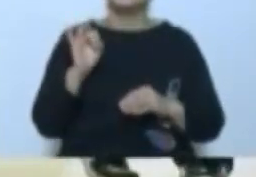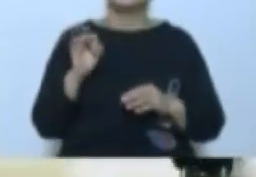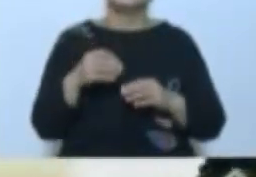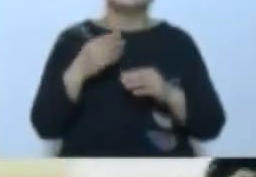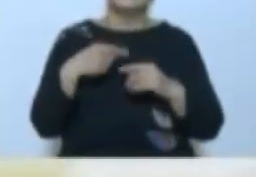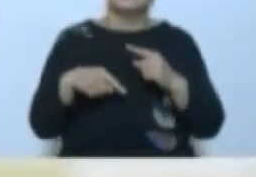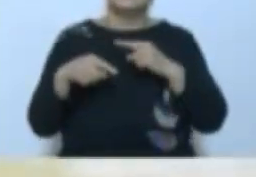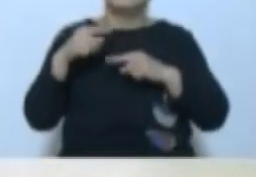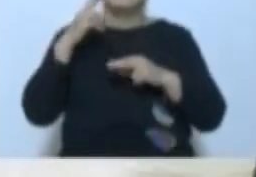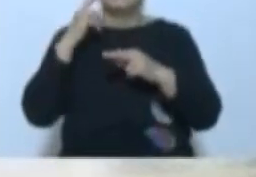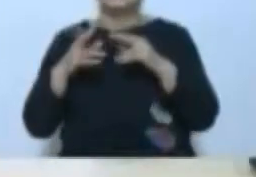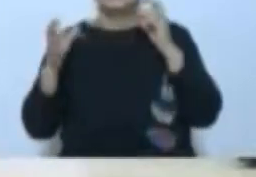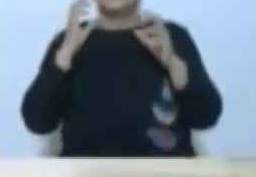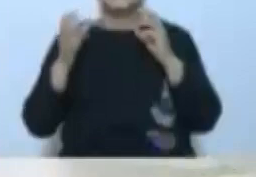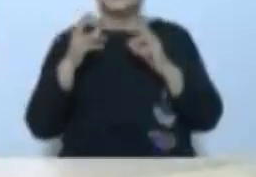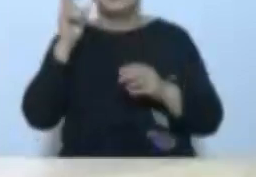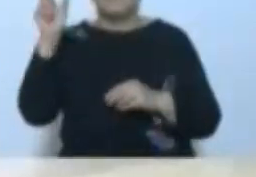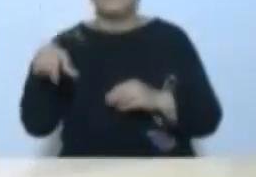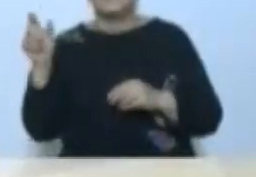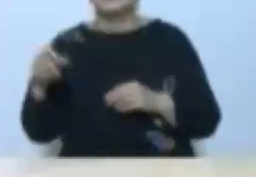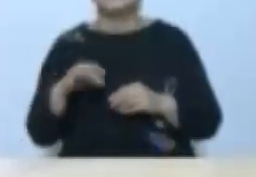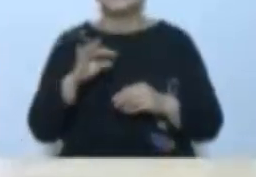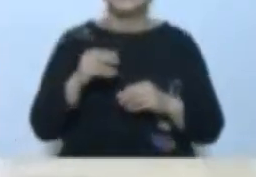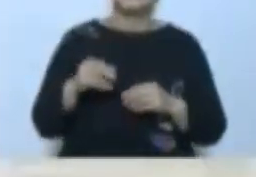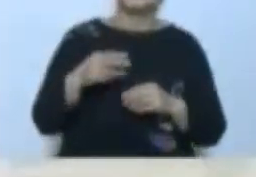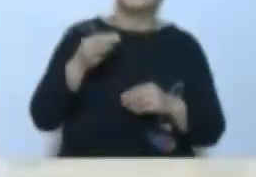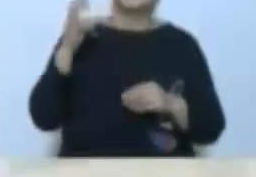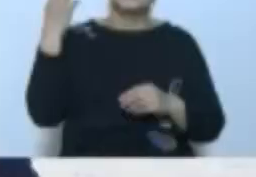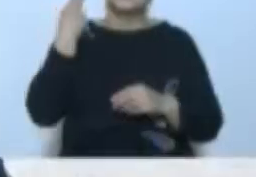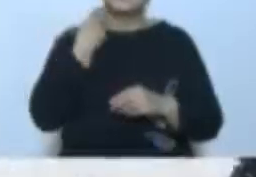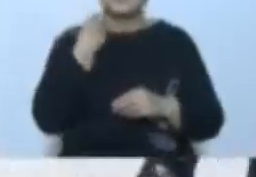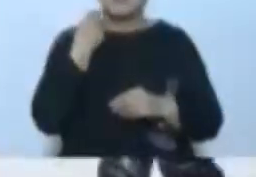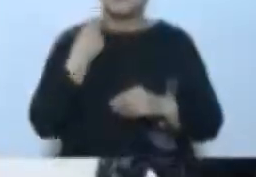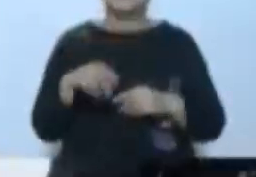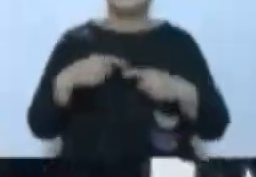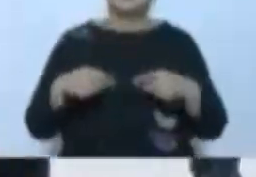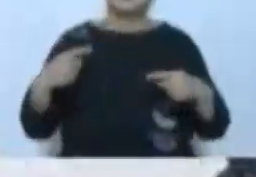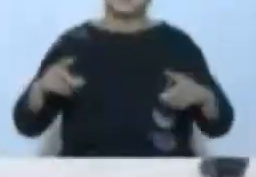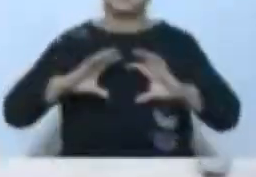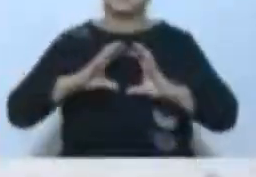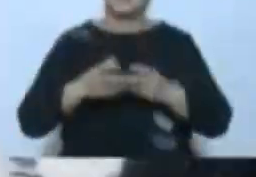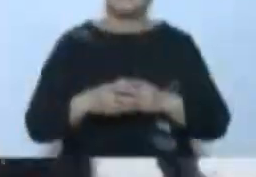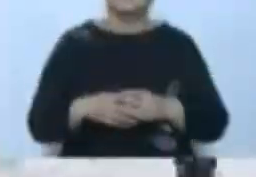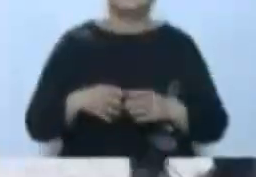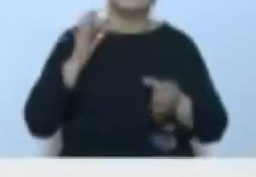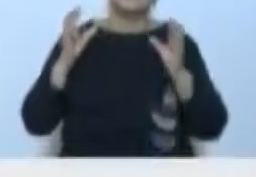выпускников. Половина из них поступают из Китая и США, около 70 из других стран. Всего в